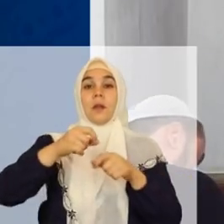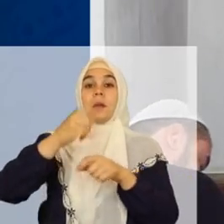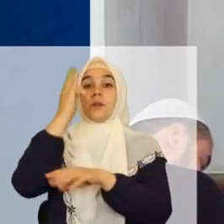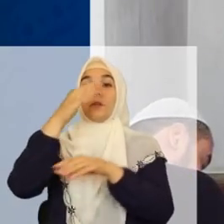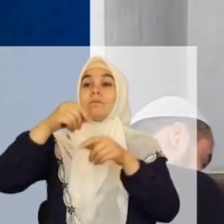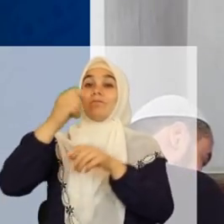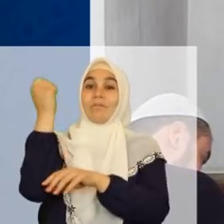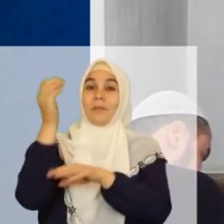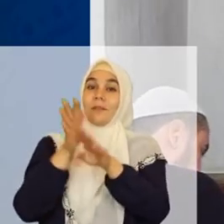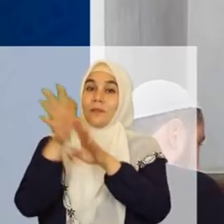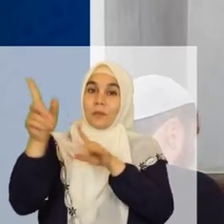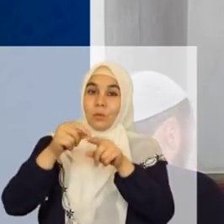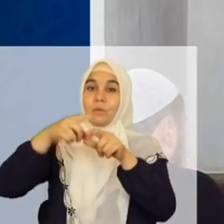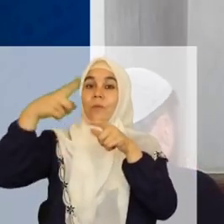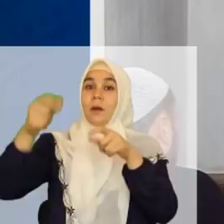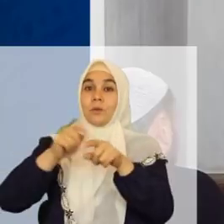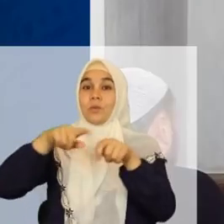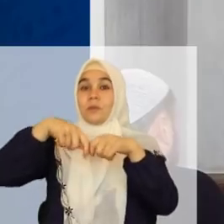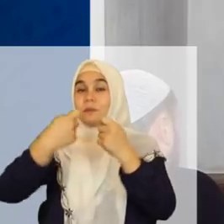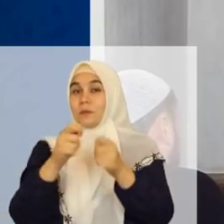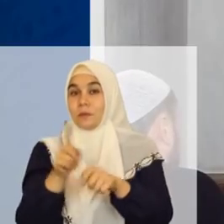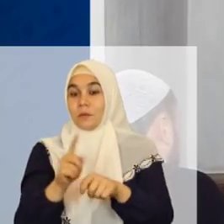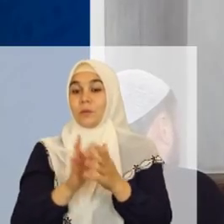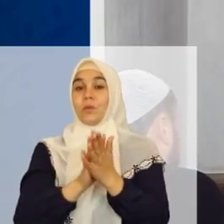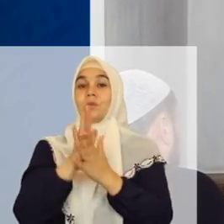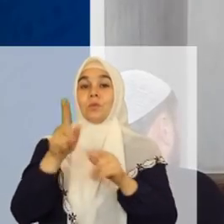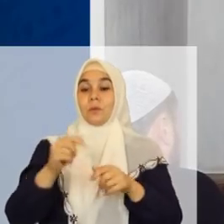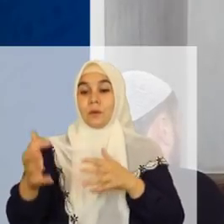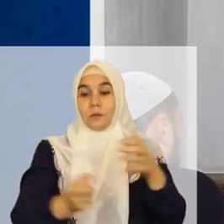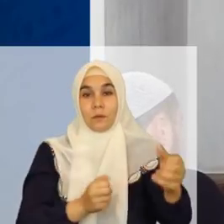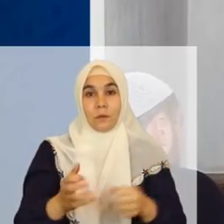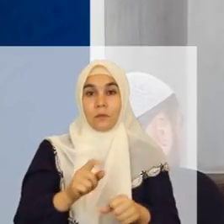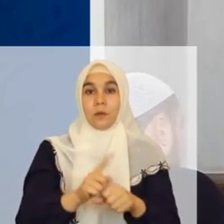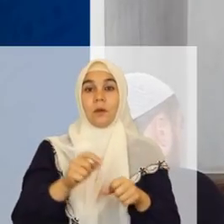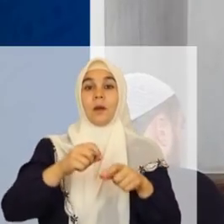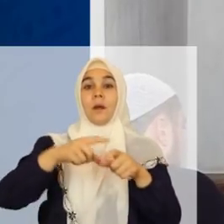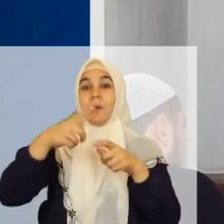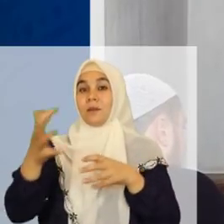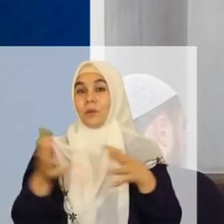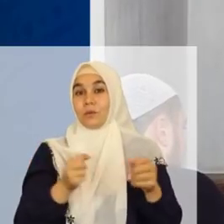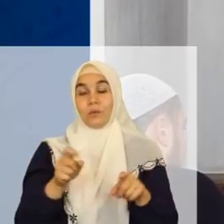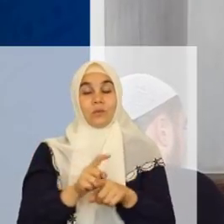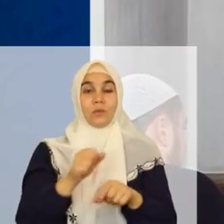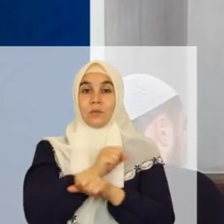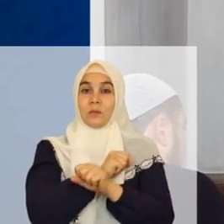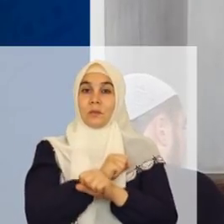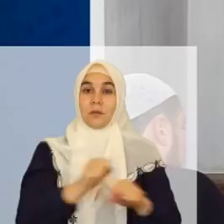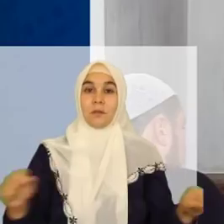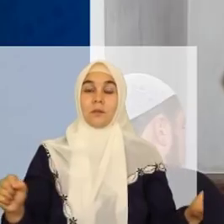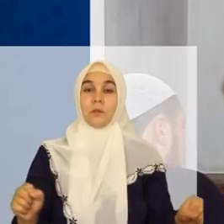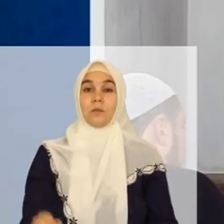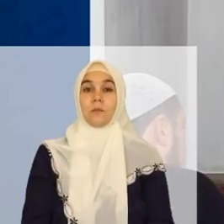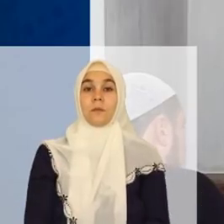shoxini sindirish mumkin emas. O'sib turgan o'simliklarni yulish, barkini uzish yoki boshqa qilish